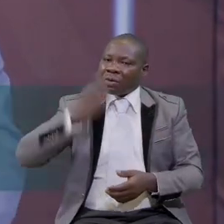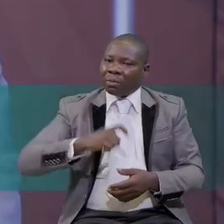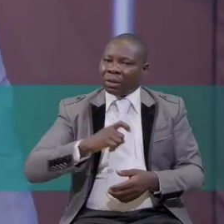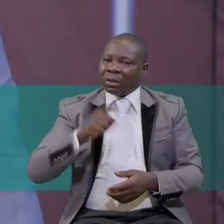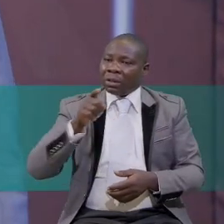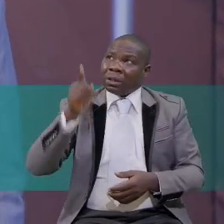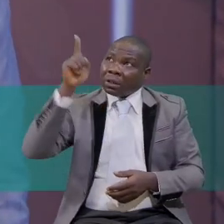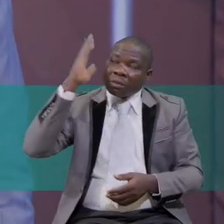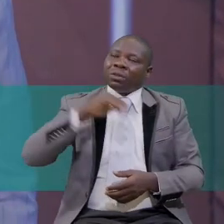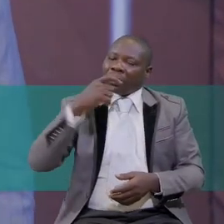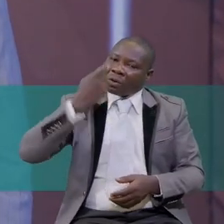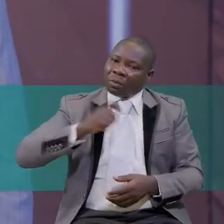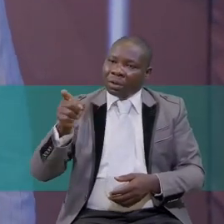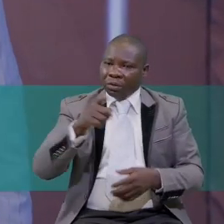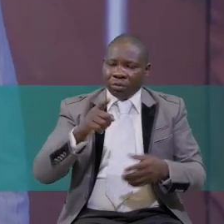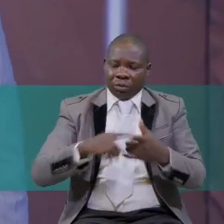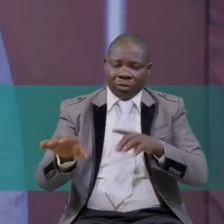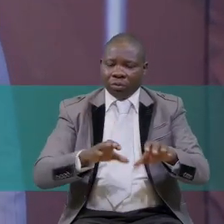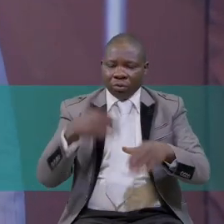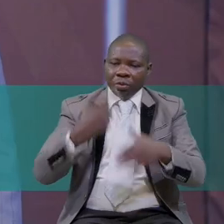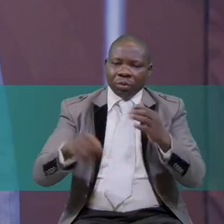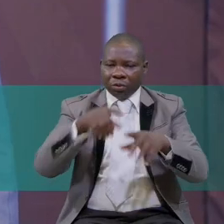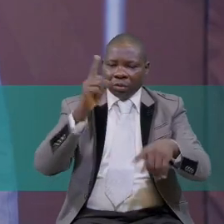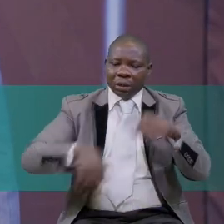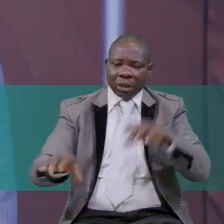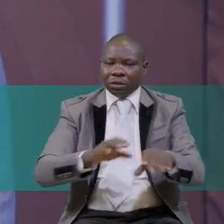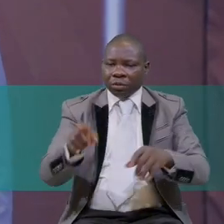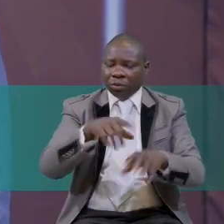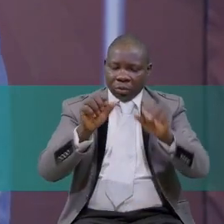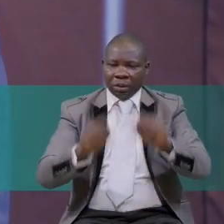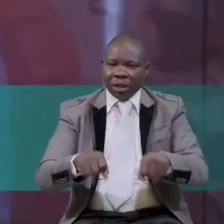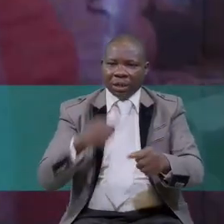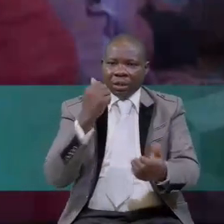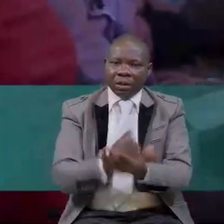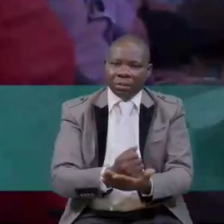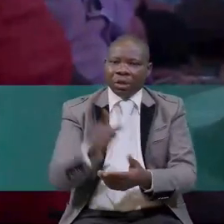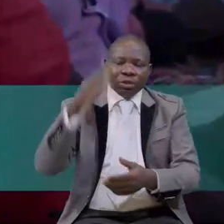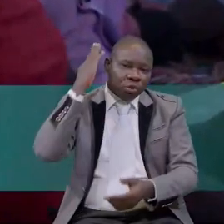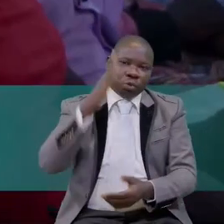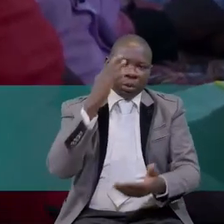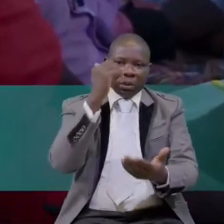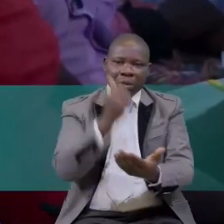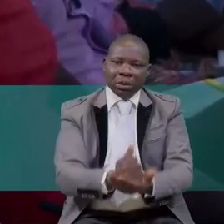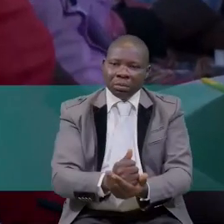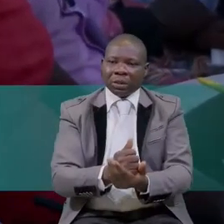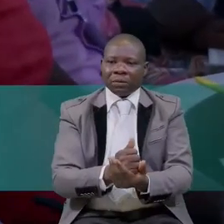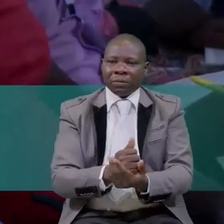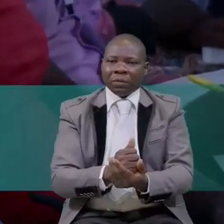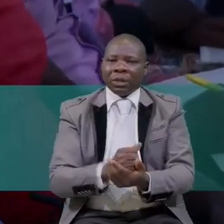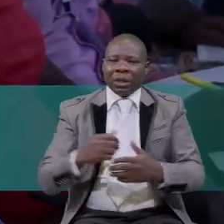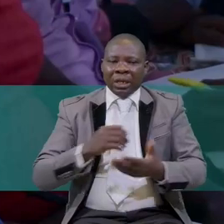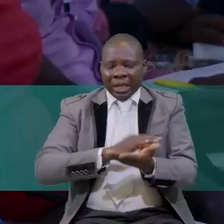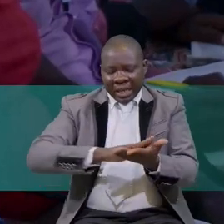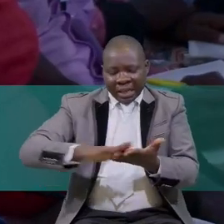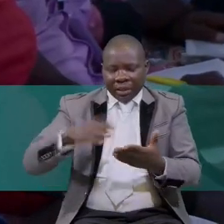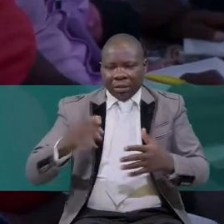ne va pas vous commander de faire ce que vous ne pouvez pas faire. Vous pouvez. Tu le feras. Purifier les